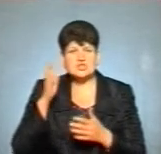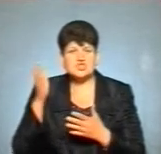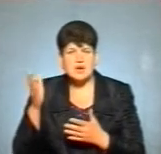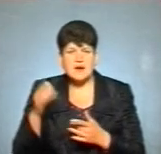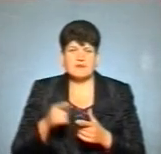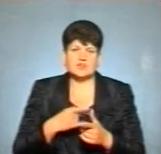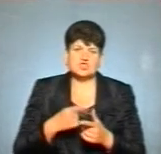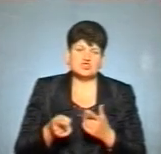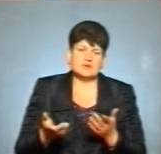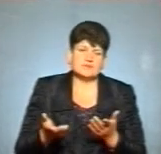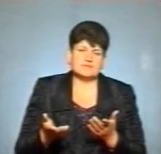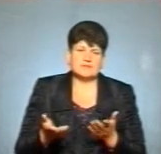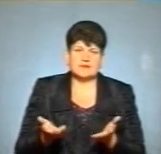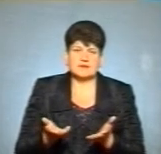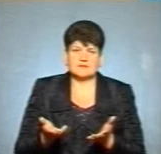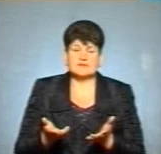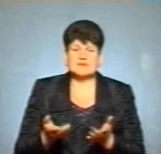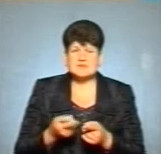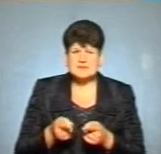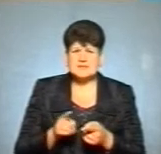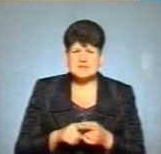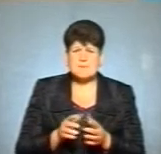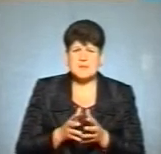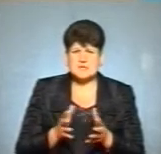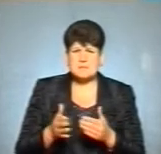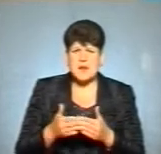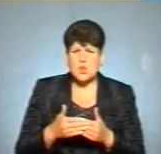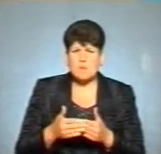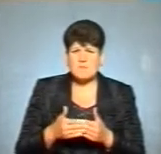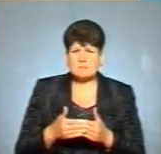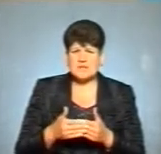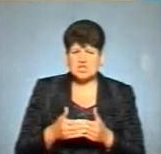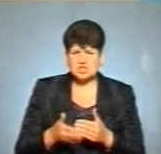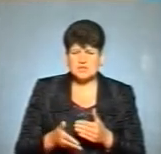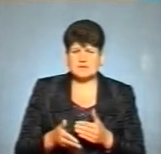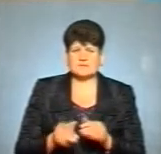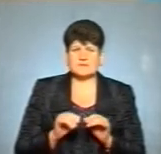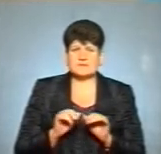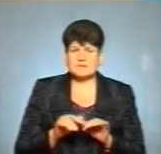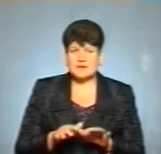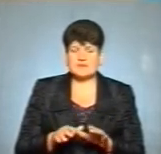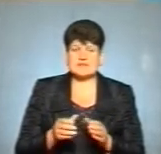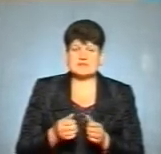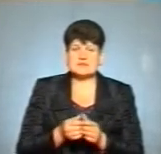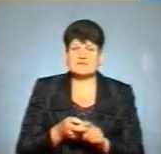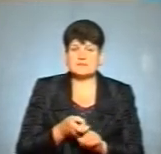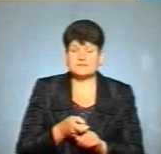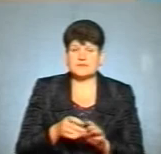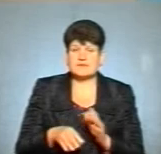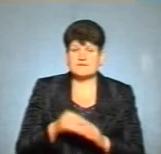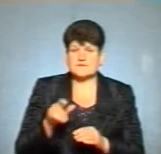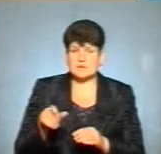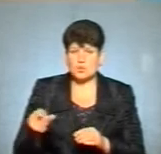там певних якихось речей. Тобто це максимально приближені речі, які стосуються виборця, так, фактично кожного